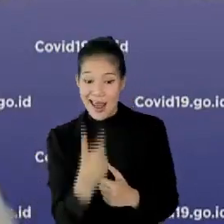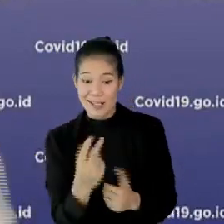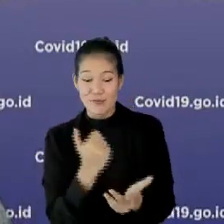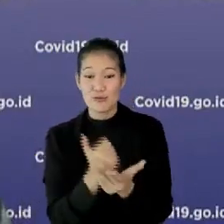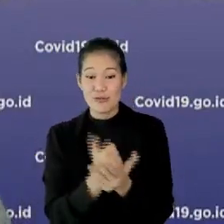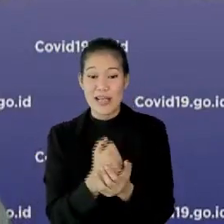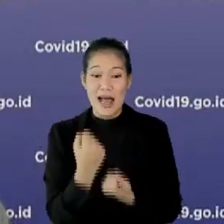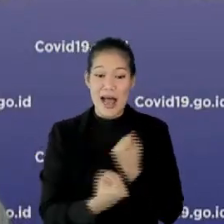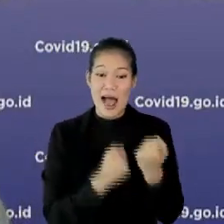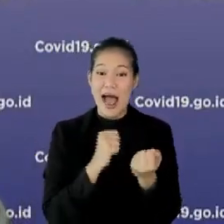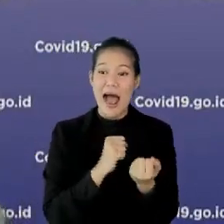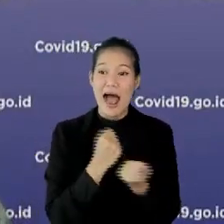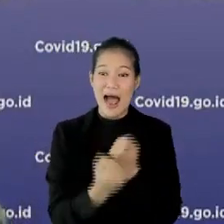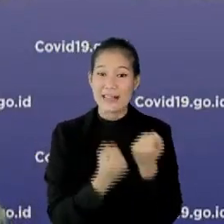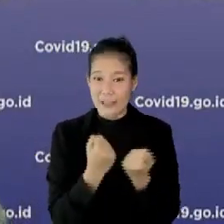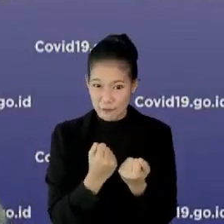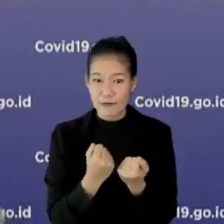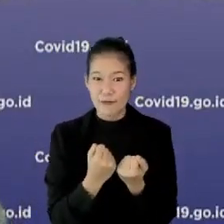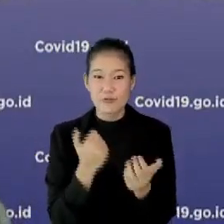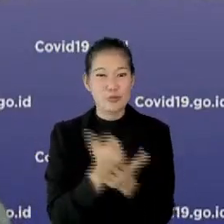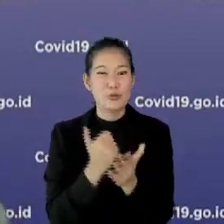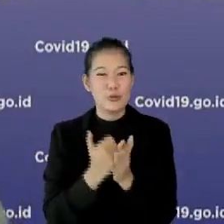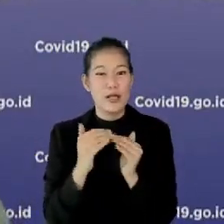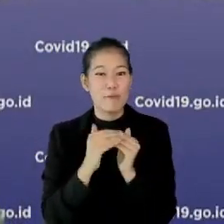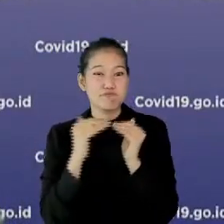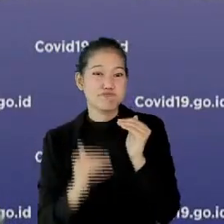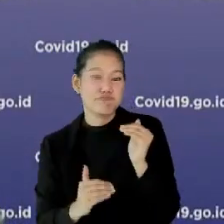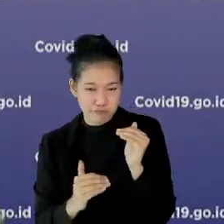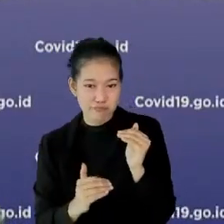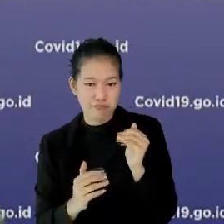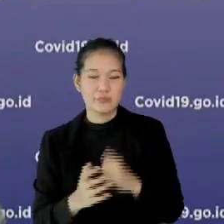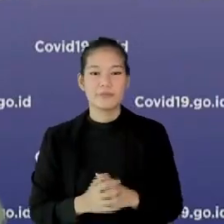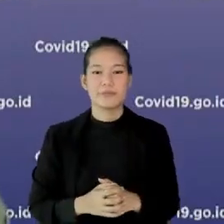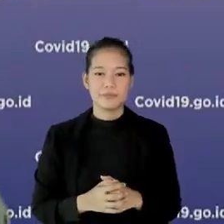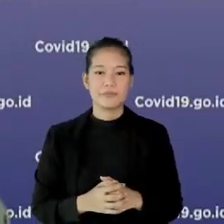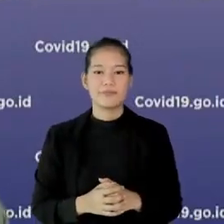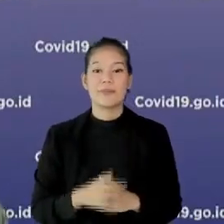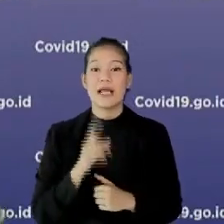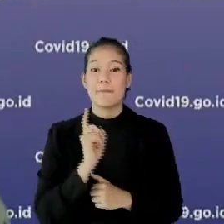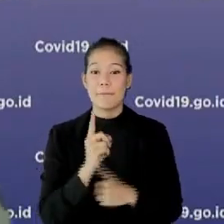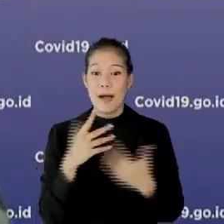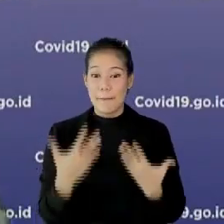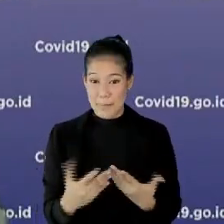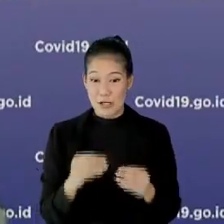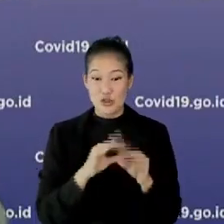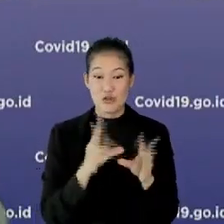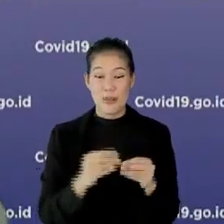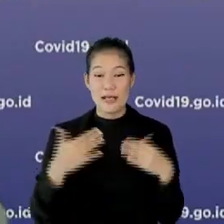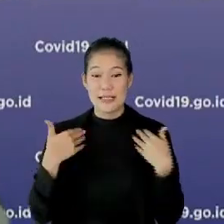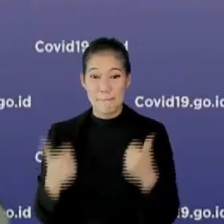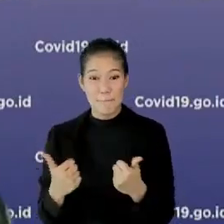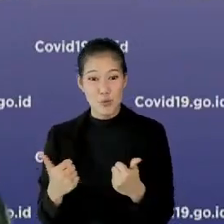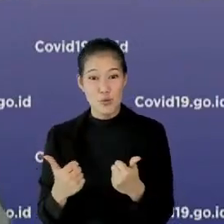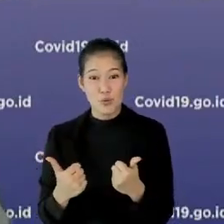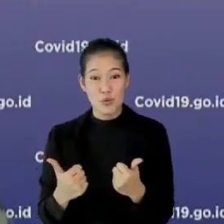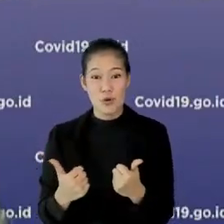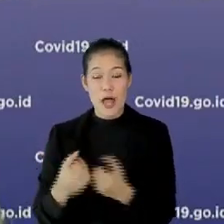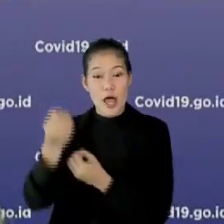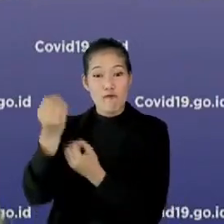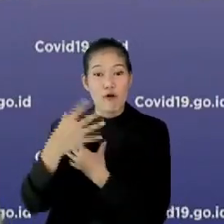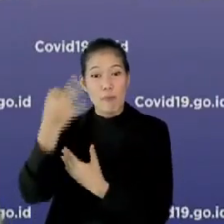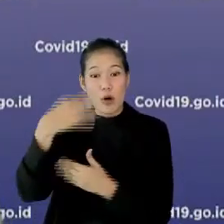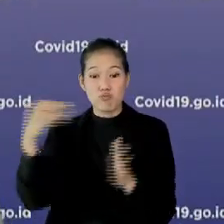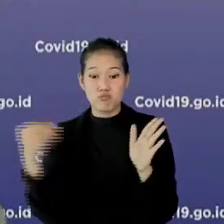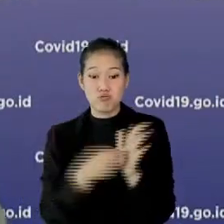sebenarnya jumlah kasus aktif kita bisa jadi jauh lebih kecil daripada jumlah angka yang ada sekarang, dikarenakan jumlah kesembuhannya itu belum terupdate di dalam